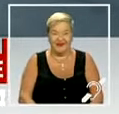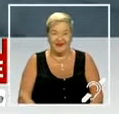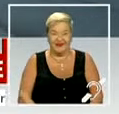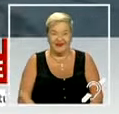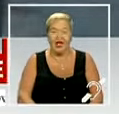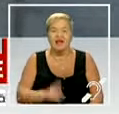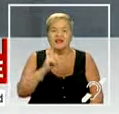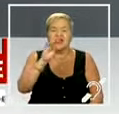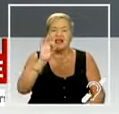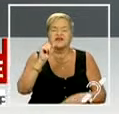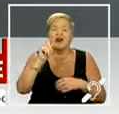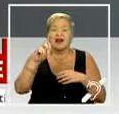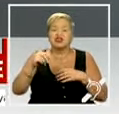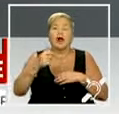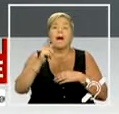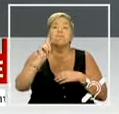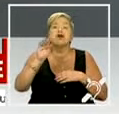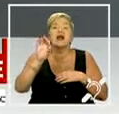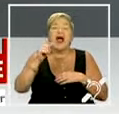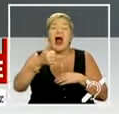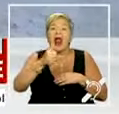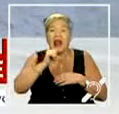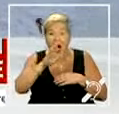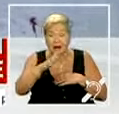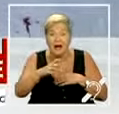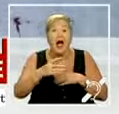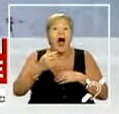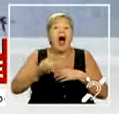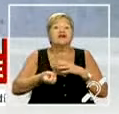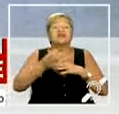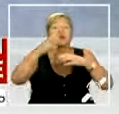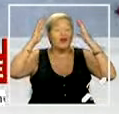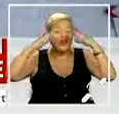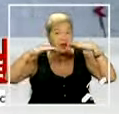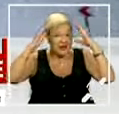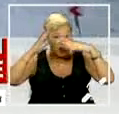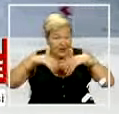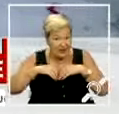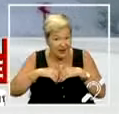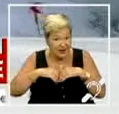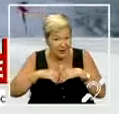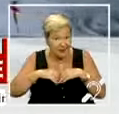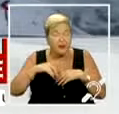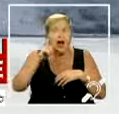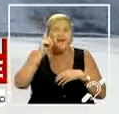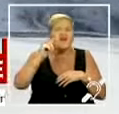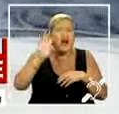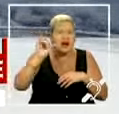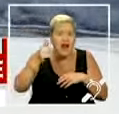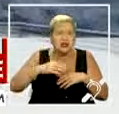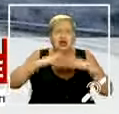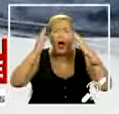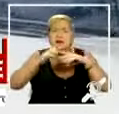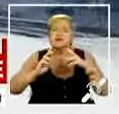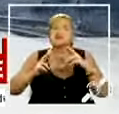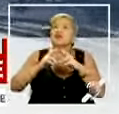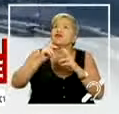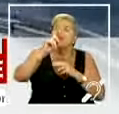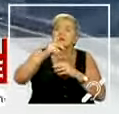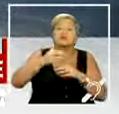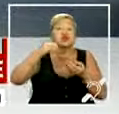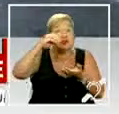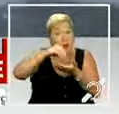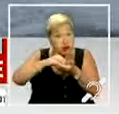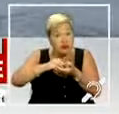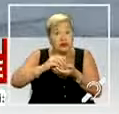Pe Transfăgărășan și la Bâlealac au căzut primii fulgi de zăpadă din această toamnă. De altfel, în tot masivul Făgăraș a nins la altitudini mari, unde chiar s-a depus un strat de